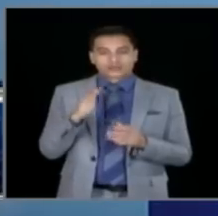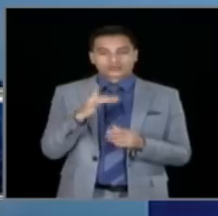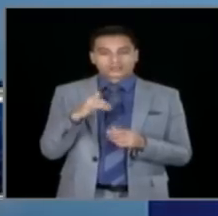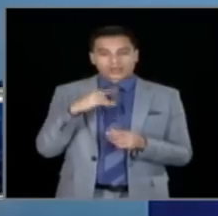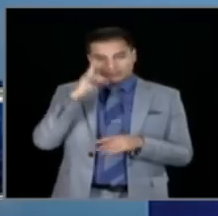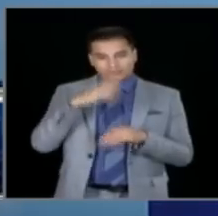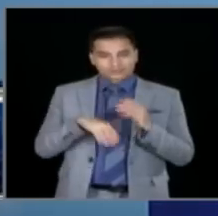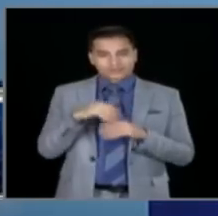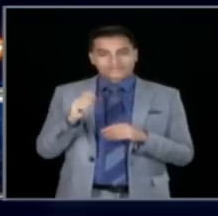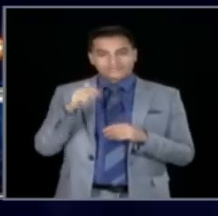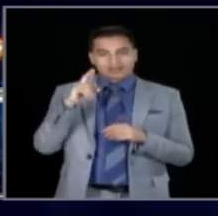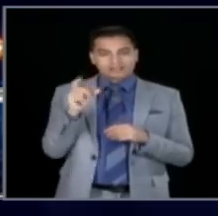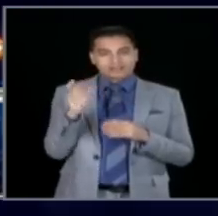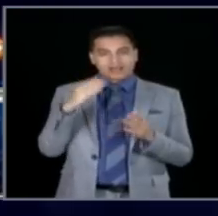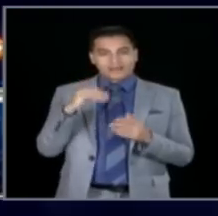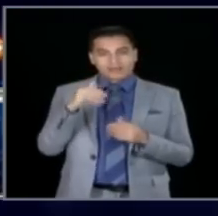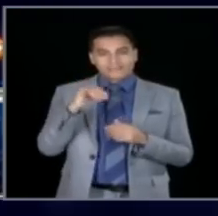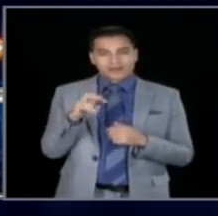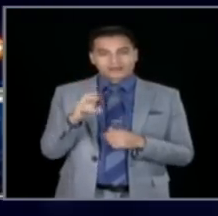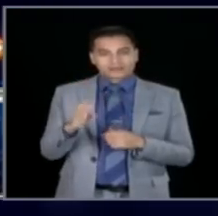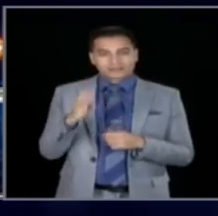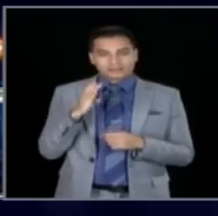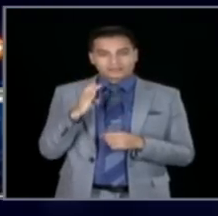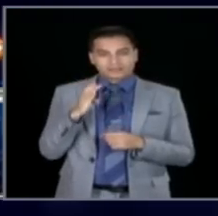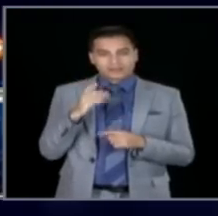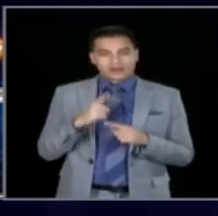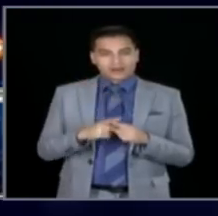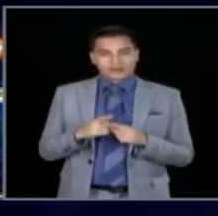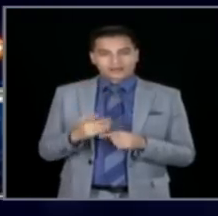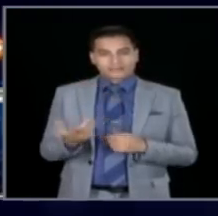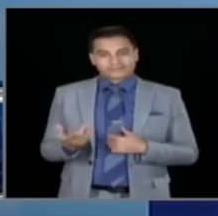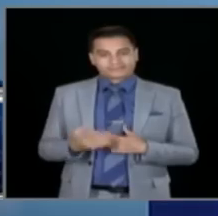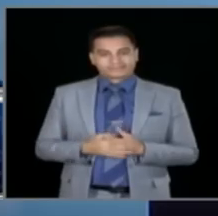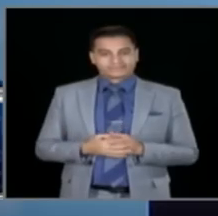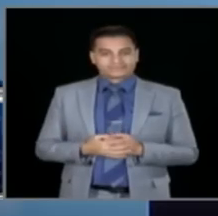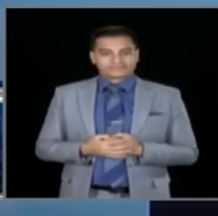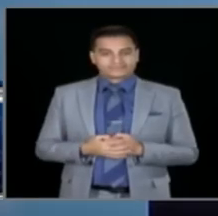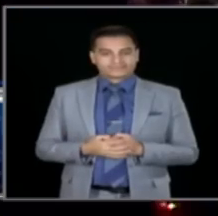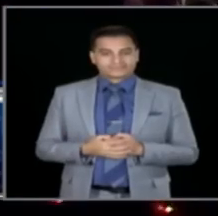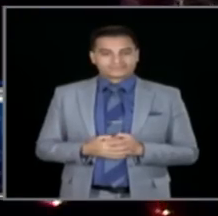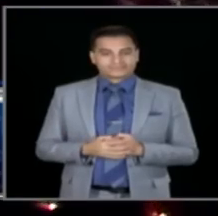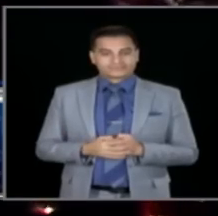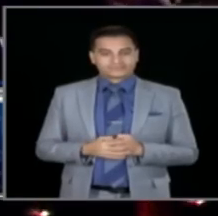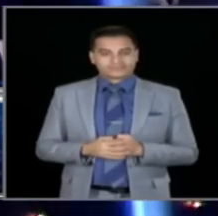خمني. فاتن حمامة. فاتن حمامة. خمنتي غلط. إجابة خاطئة.